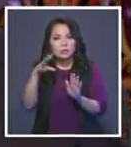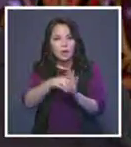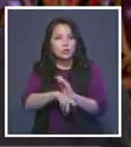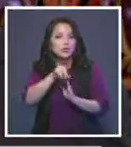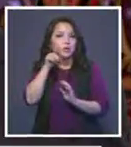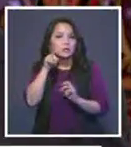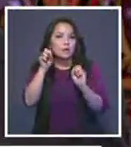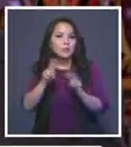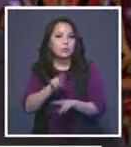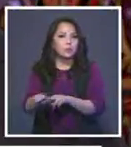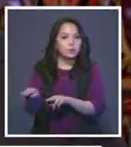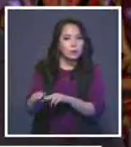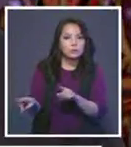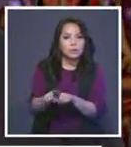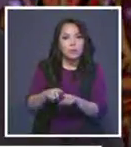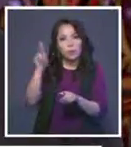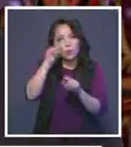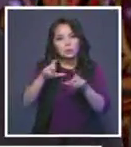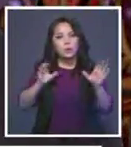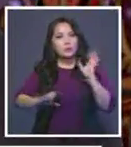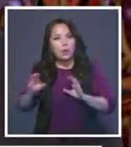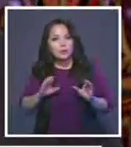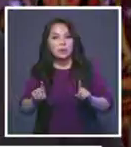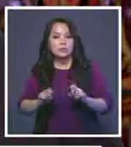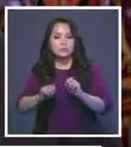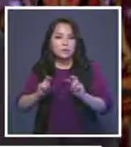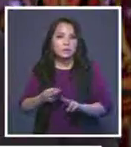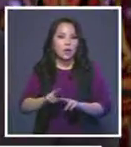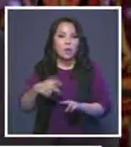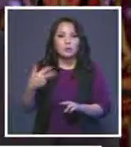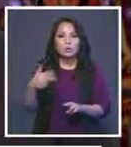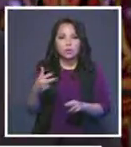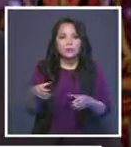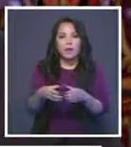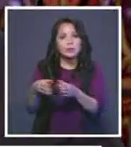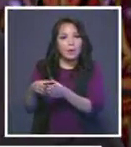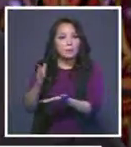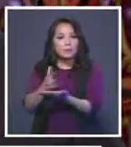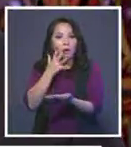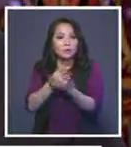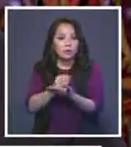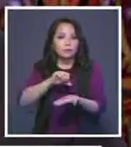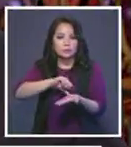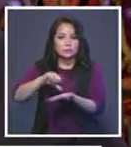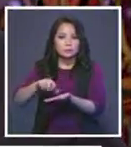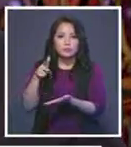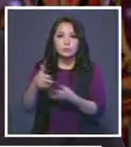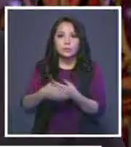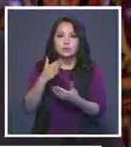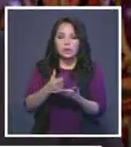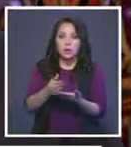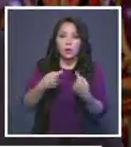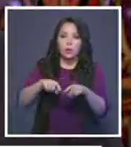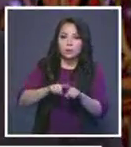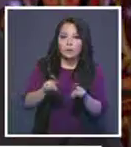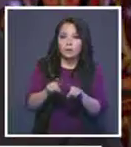жастарға үйретіп жатқан бүкіл оқу орындарындағы кафедраларда бар, 33 кафедра бар, жалпы 3000-ға жуық қоғамдық